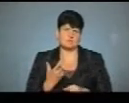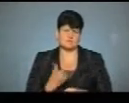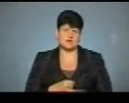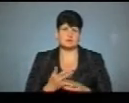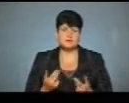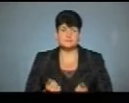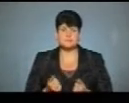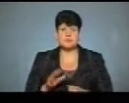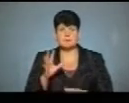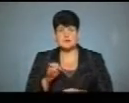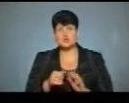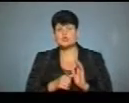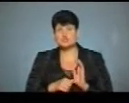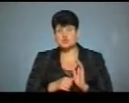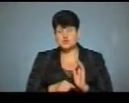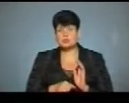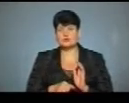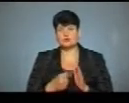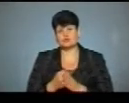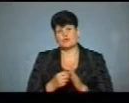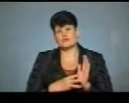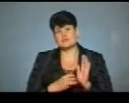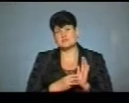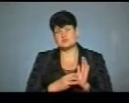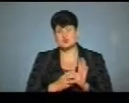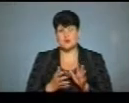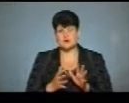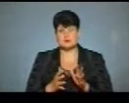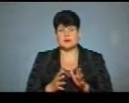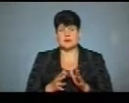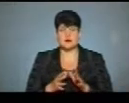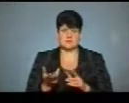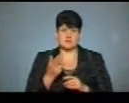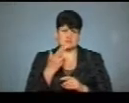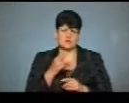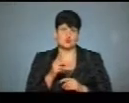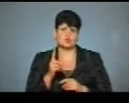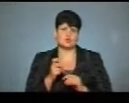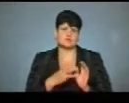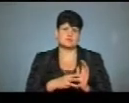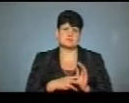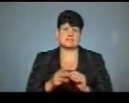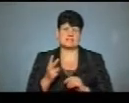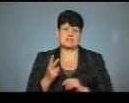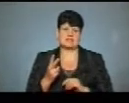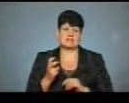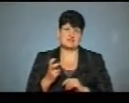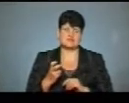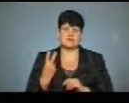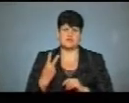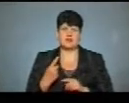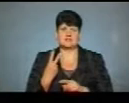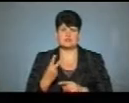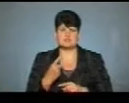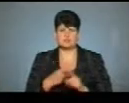Тобто робимо 500-600 до 800, а так обично 180-200. Так що в 2-2,5 рази